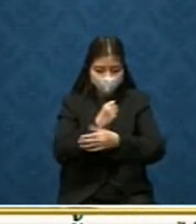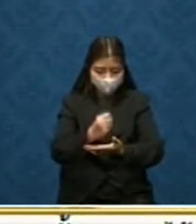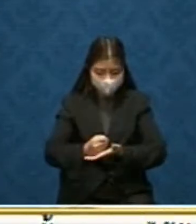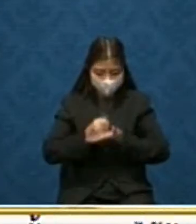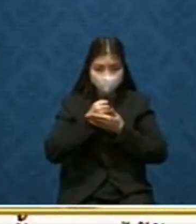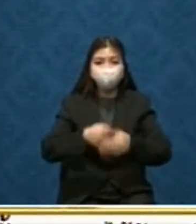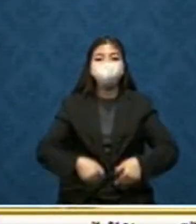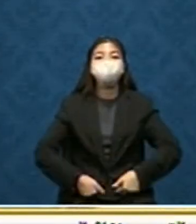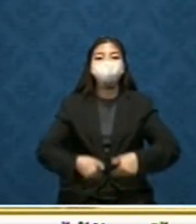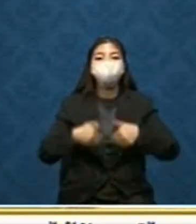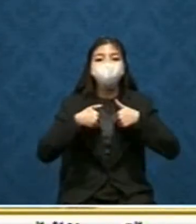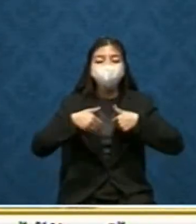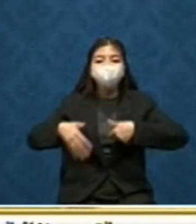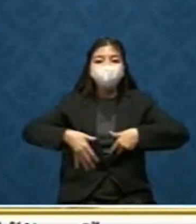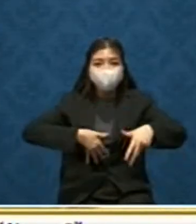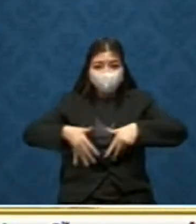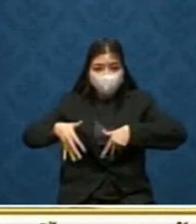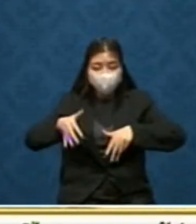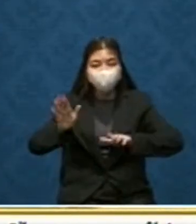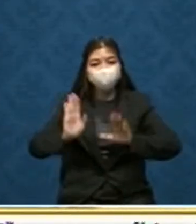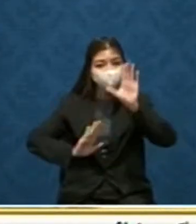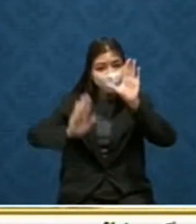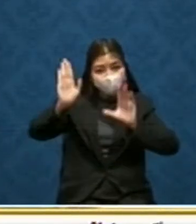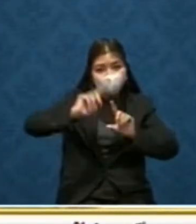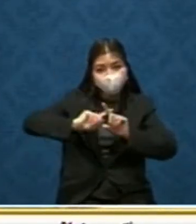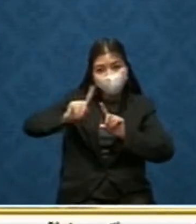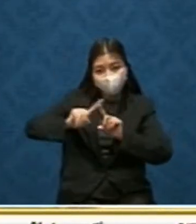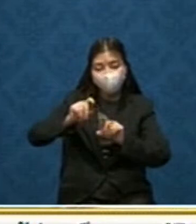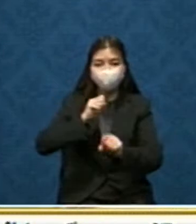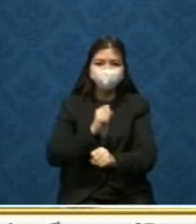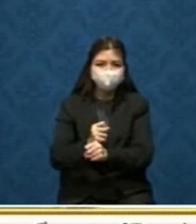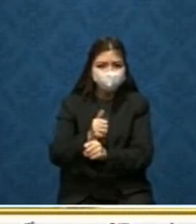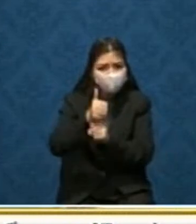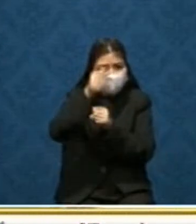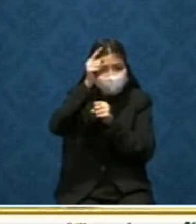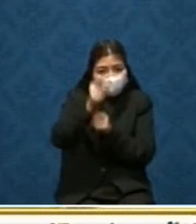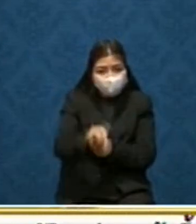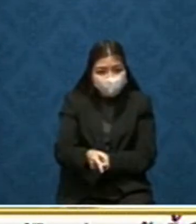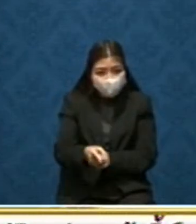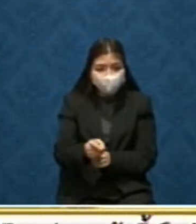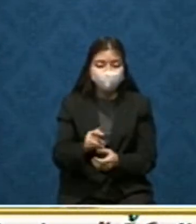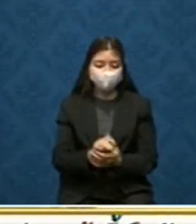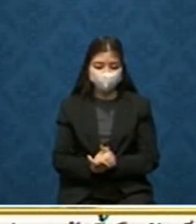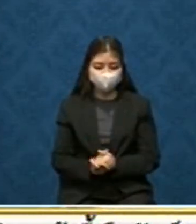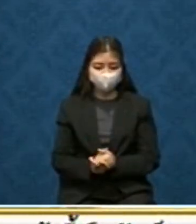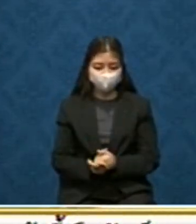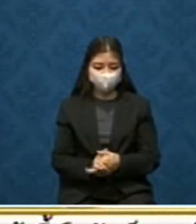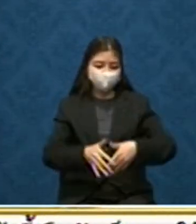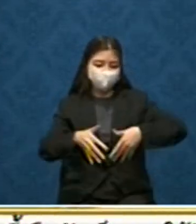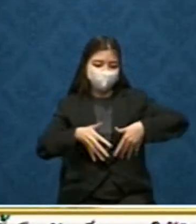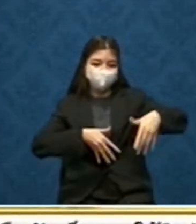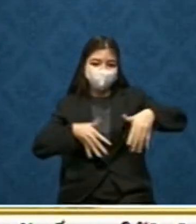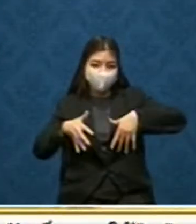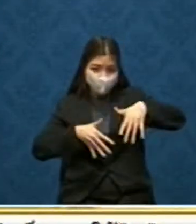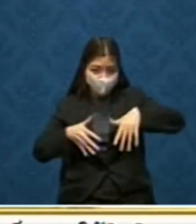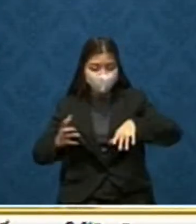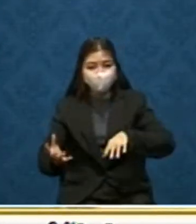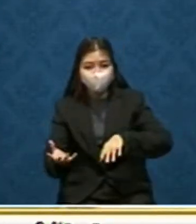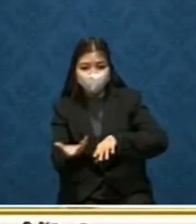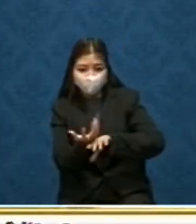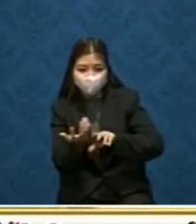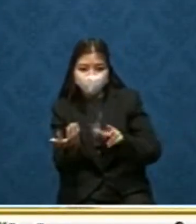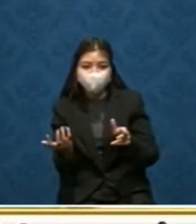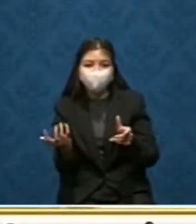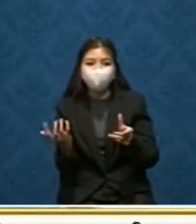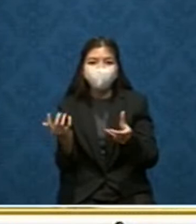เขาได้ประชาที่ประใจมักินได้ ประชาวบ้านก็เริ่มเข้ามาใกล้การเมือง การเมืเข้ามาการมองเร